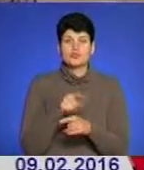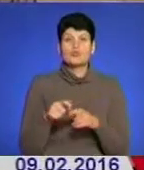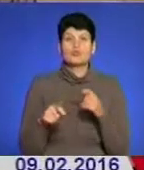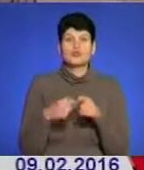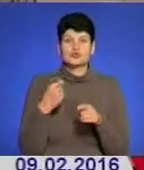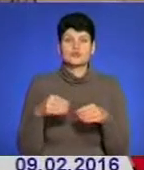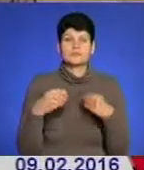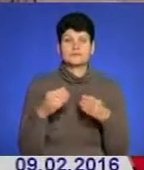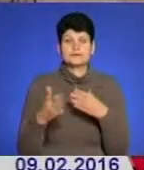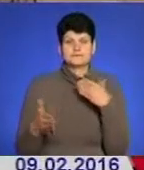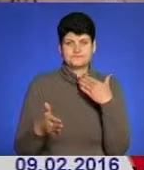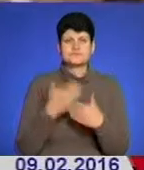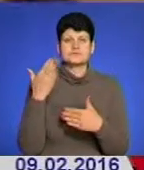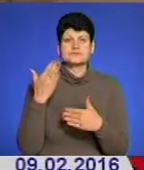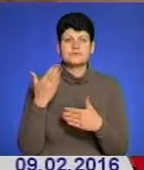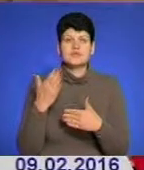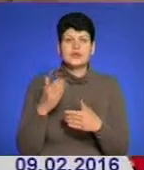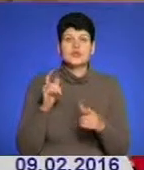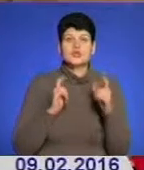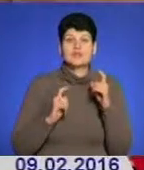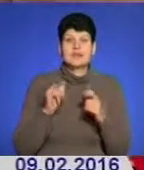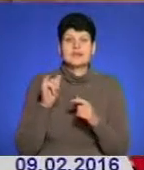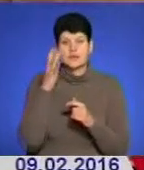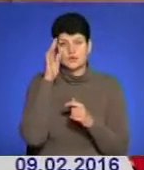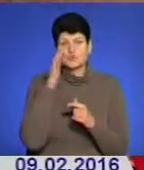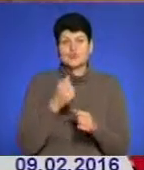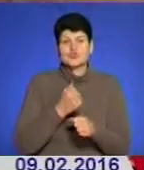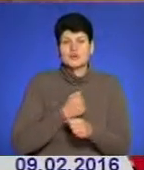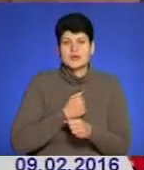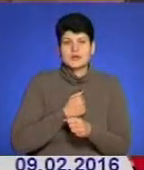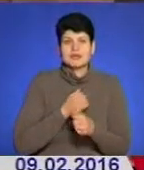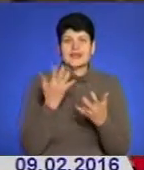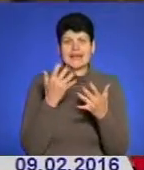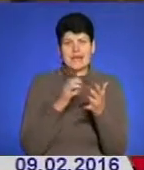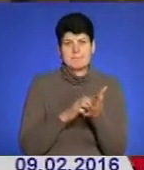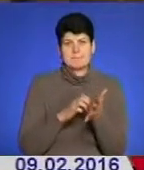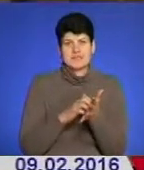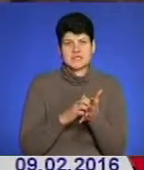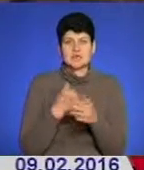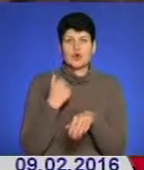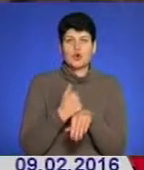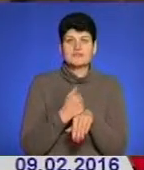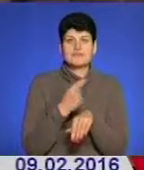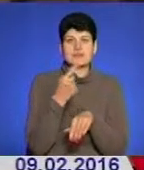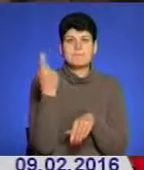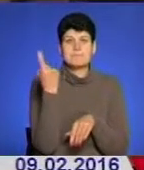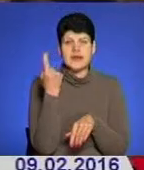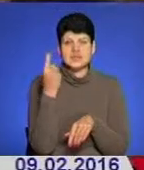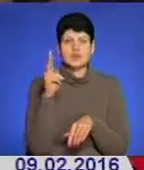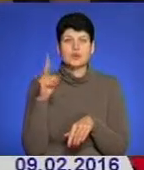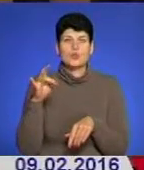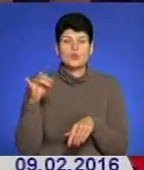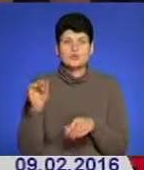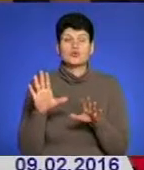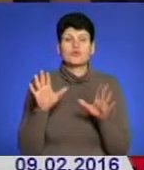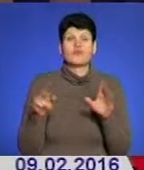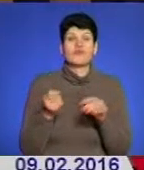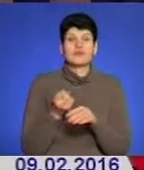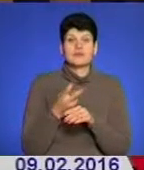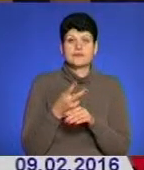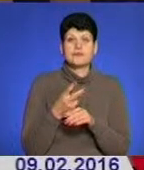дали суворі догани. Студентів-індусів університеті пожаліли через кілька причин. Головне, вони першокурсники і у разі виключення із